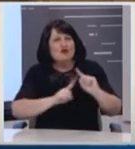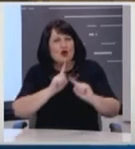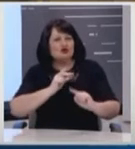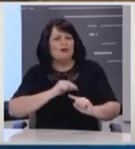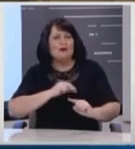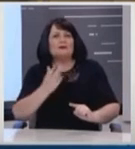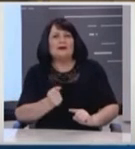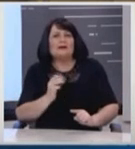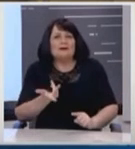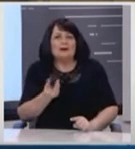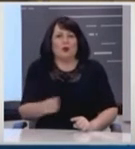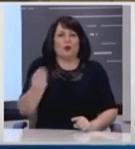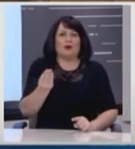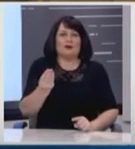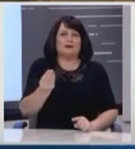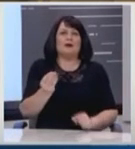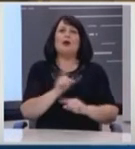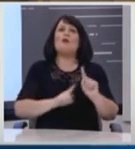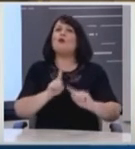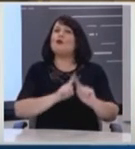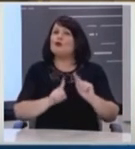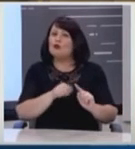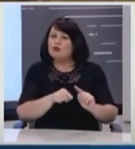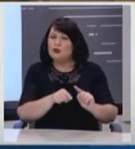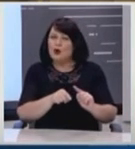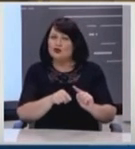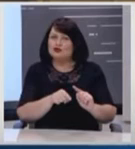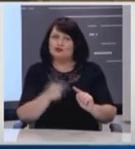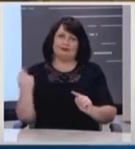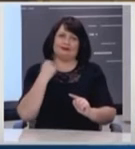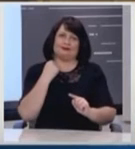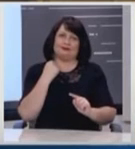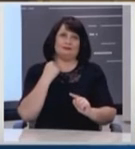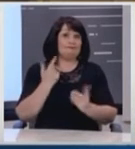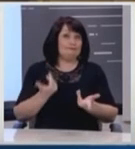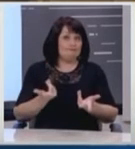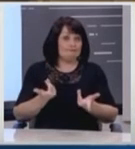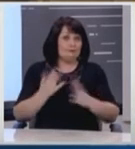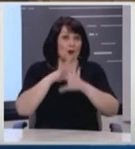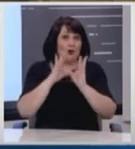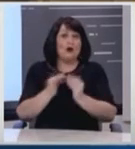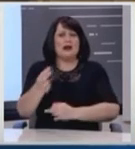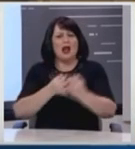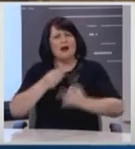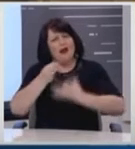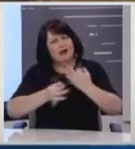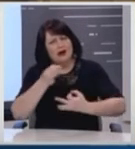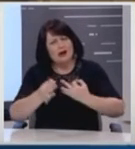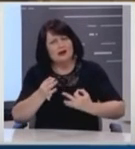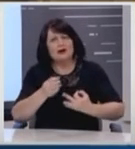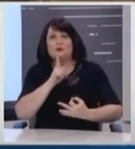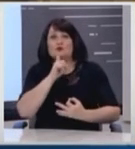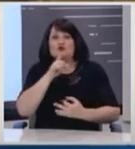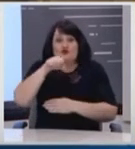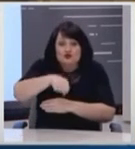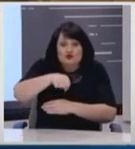ποιες υφίστανται κατά διαστήματα τη σχετική ήττα. Προπαντός όλοι αυτοί λένε στους λαούς να σκύψουν το